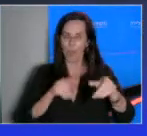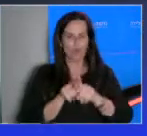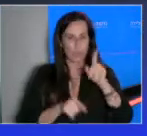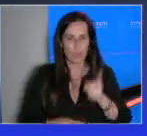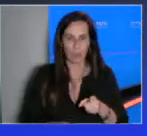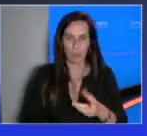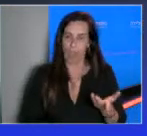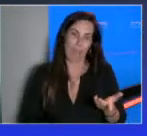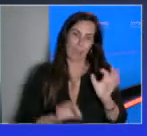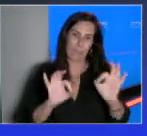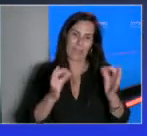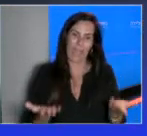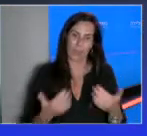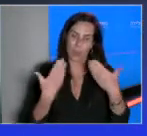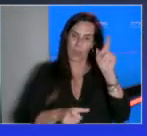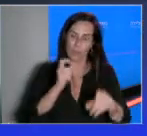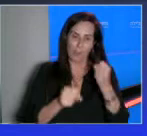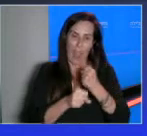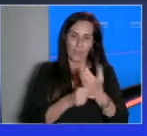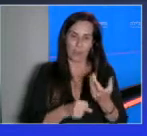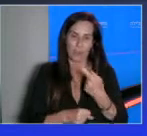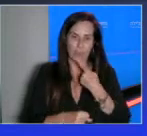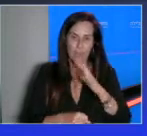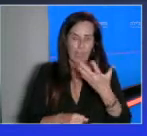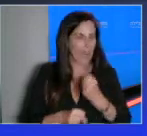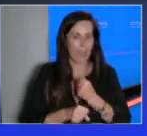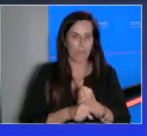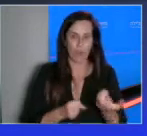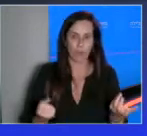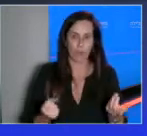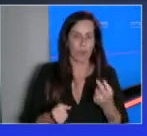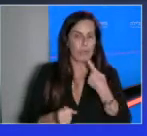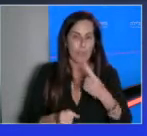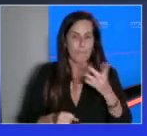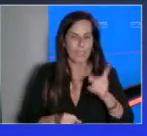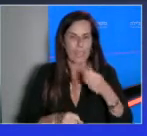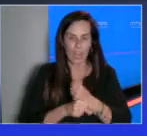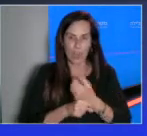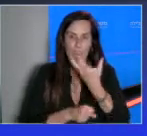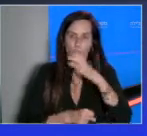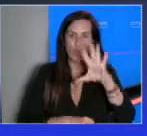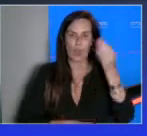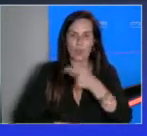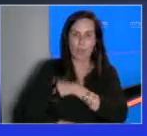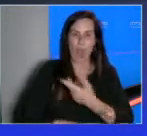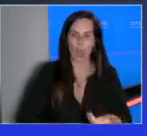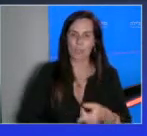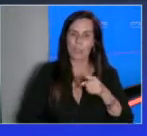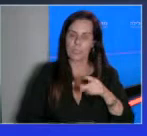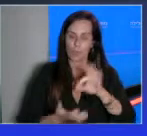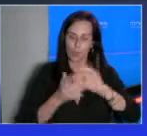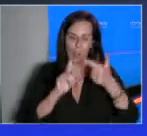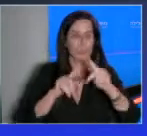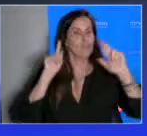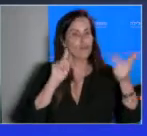שצריך, אבל בחיית דינקום תנו לאנשים להתפרנס, תגידו להם איך לעבוד. תגידו להם מה עושים בחום של 50 מעלות. זה הנקודה